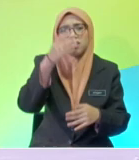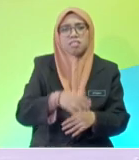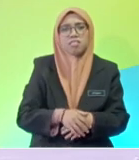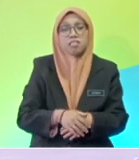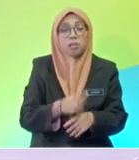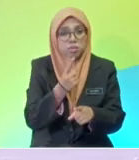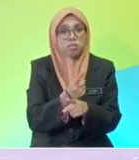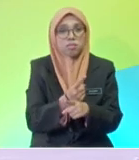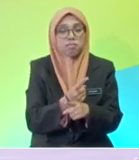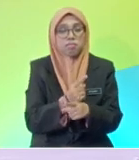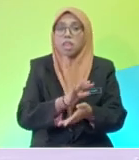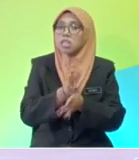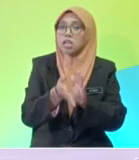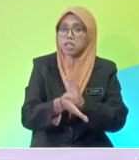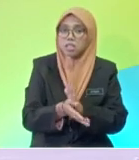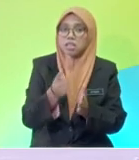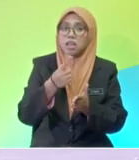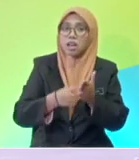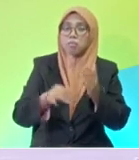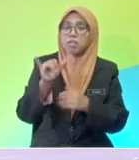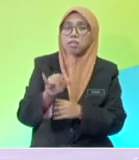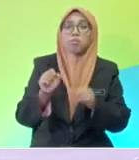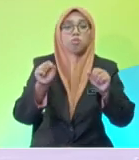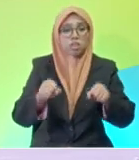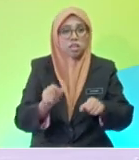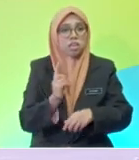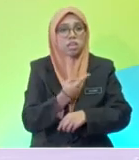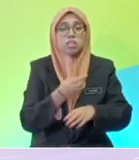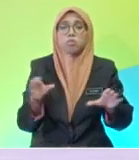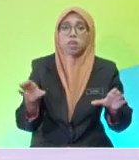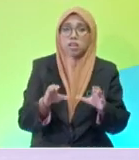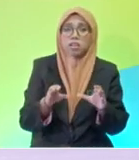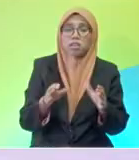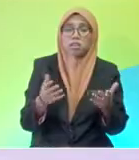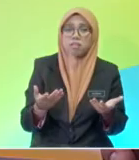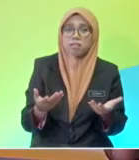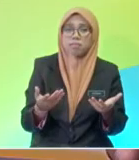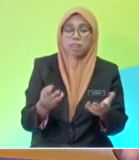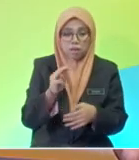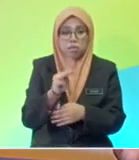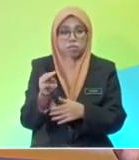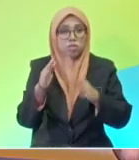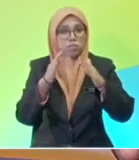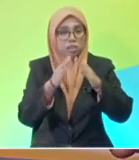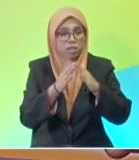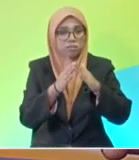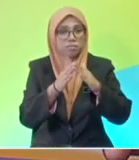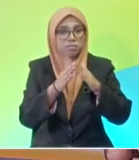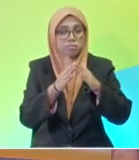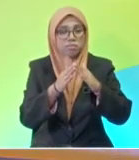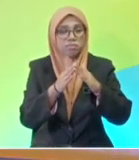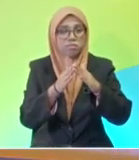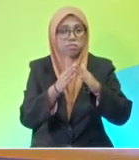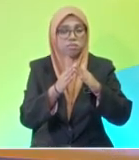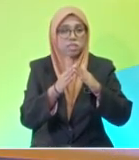jadi apa batuk kita lakukan kak di rumah kalau ada Tengok nih ah kita tahu kita nampak